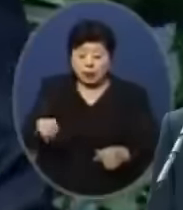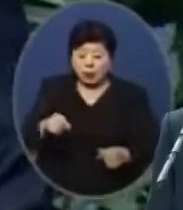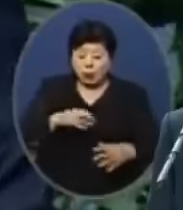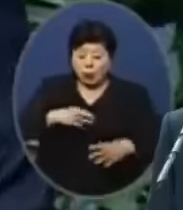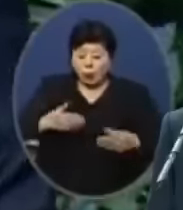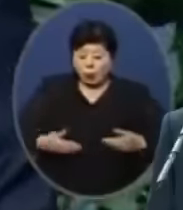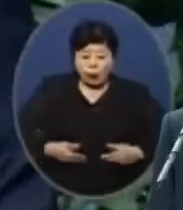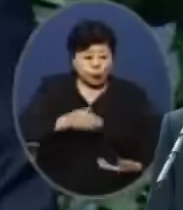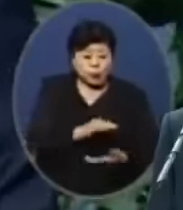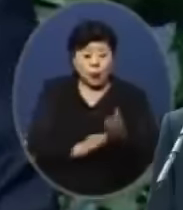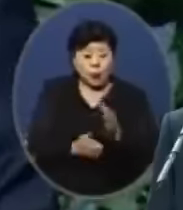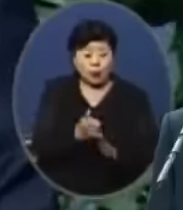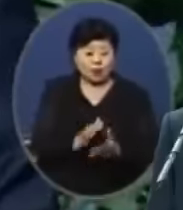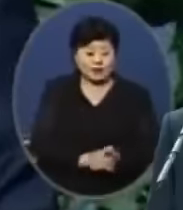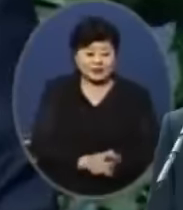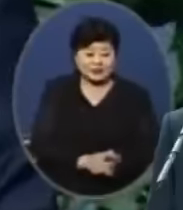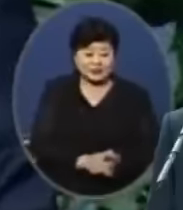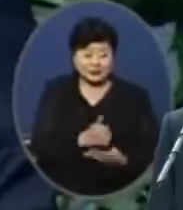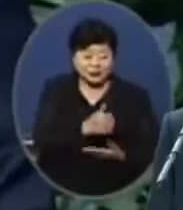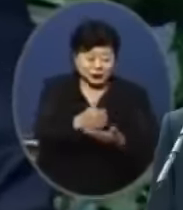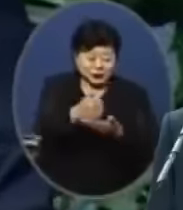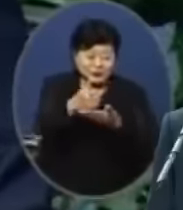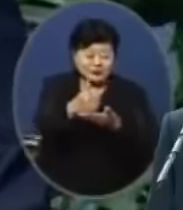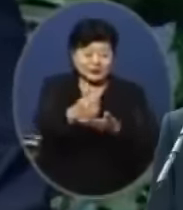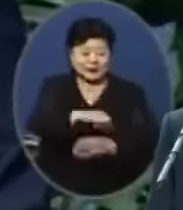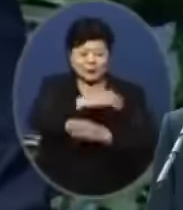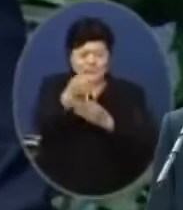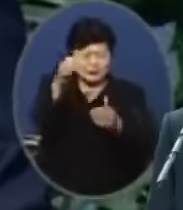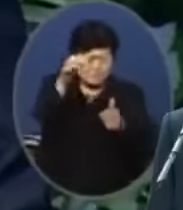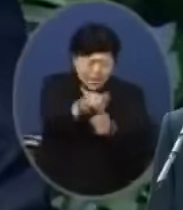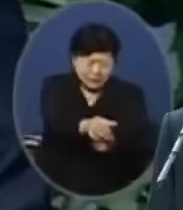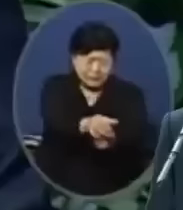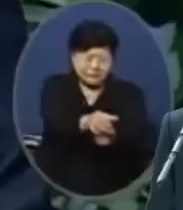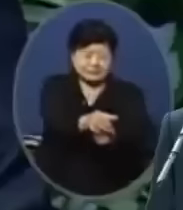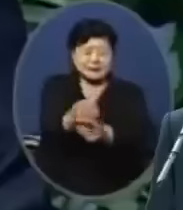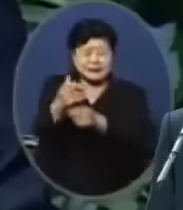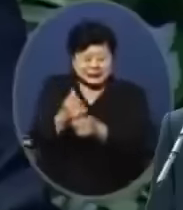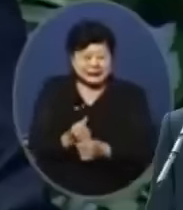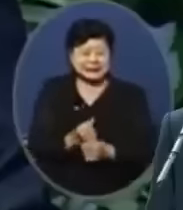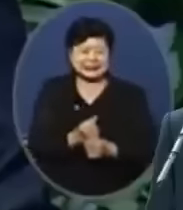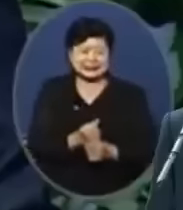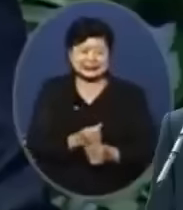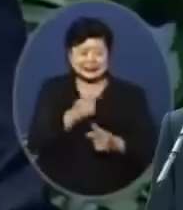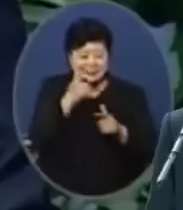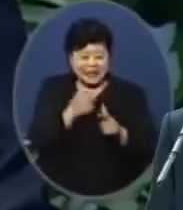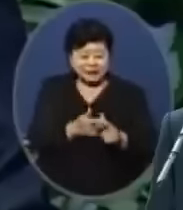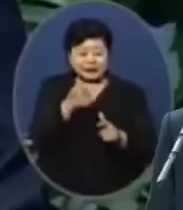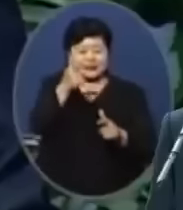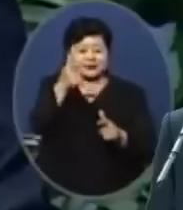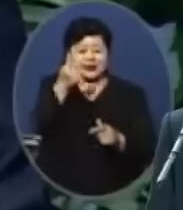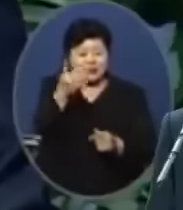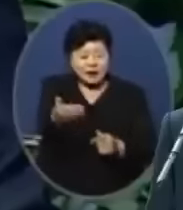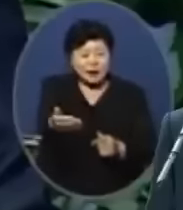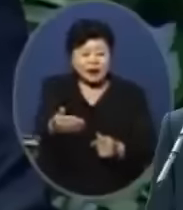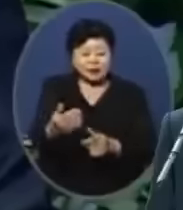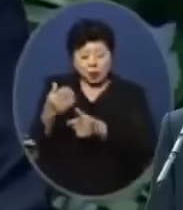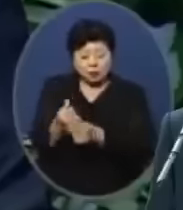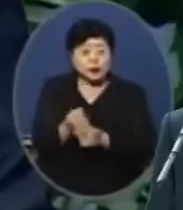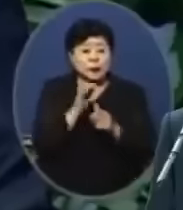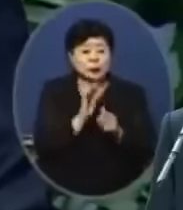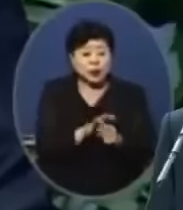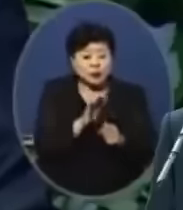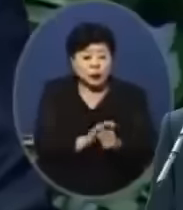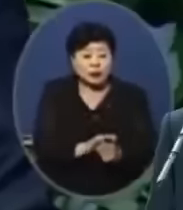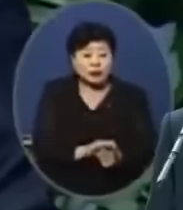낼 필요가 없습니다. 주님께 전적으로 맡기고 의지하고 있으면 예수님이 여러분을 붙들어 주시는